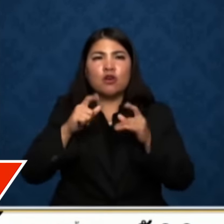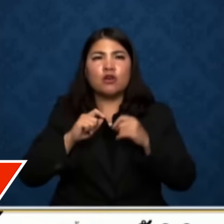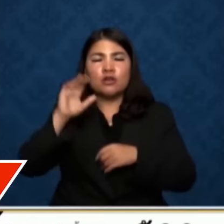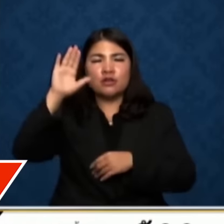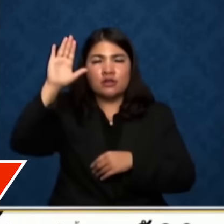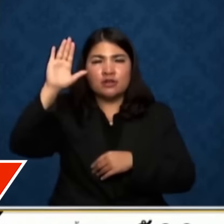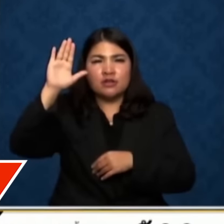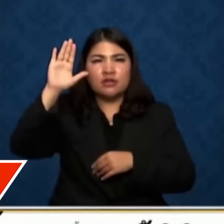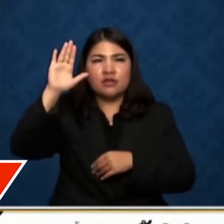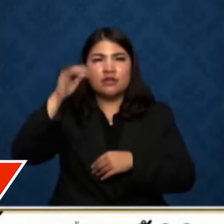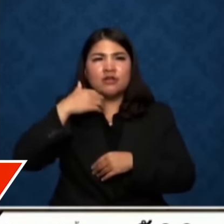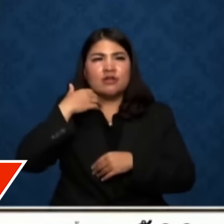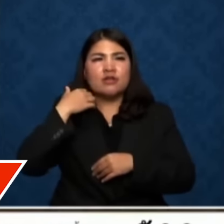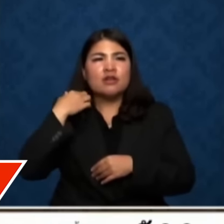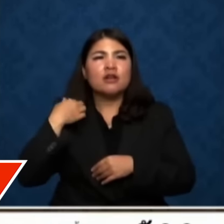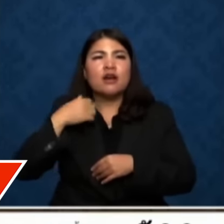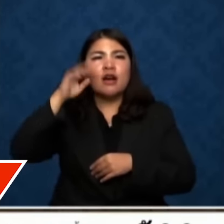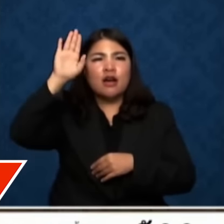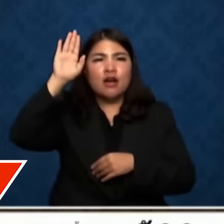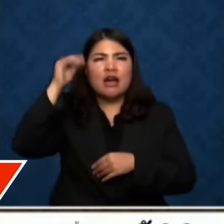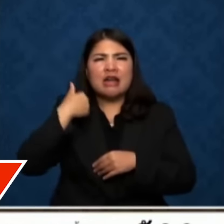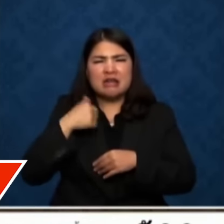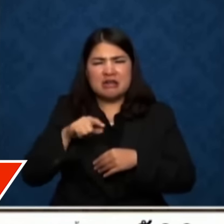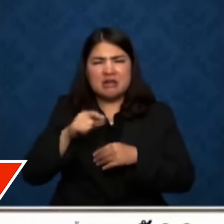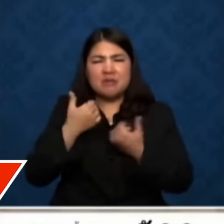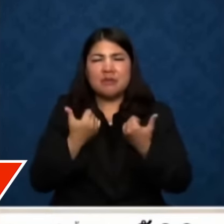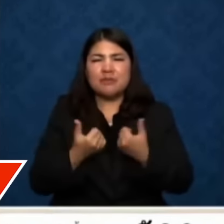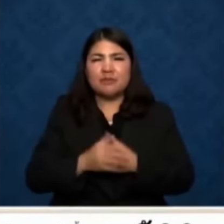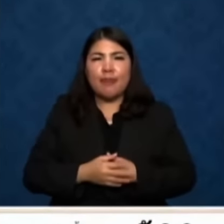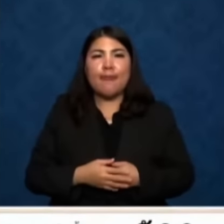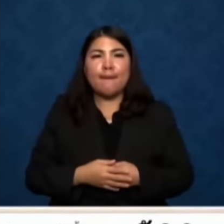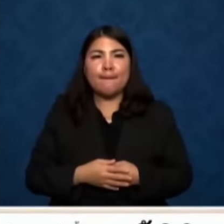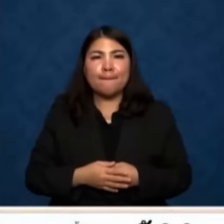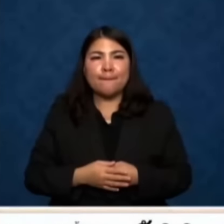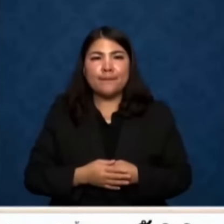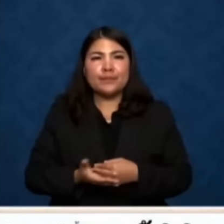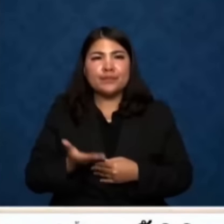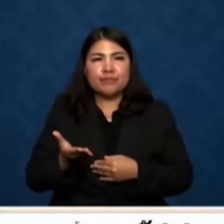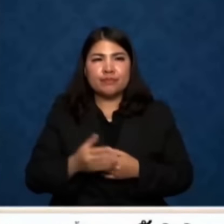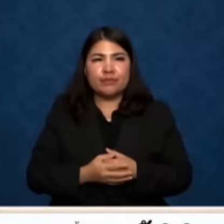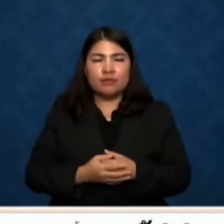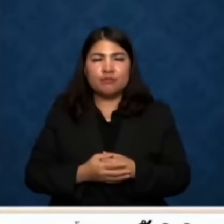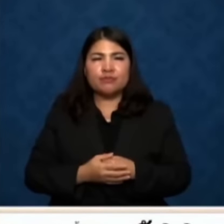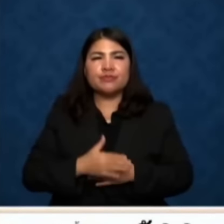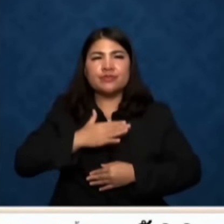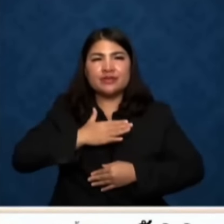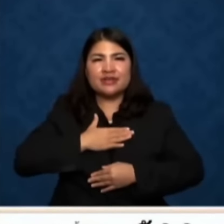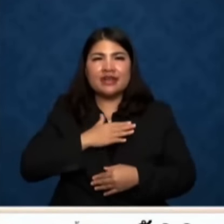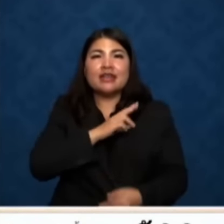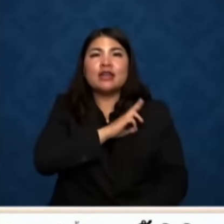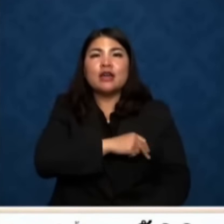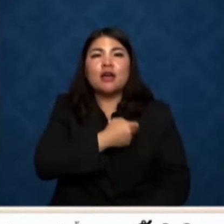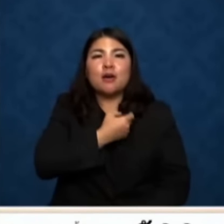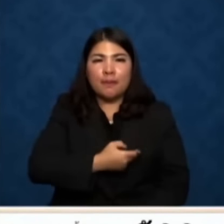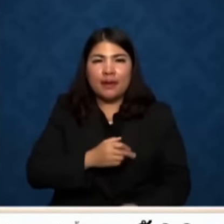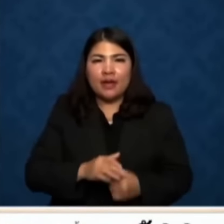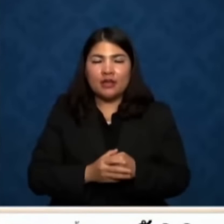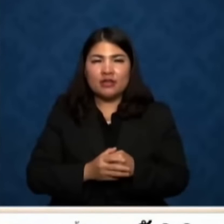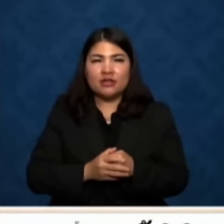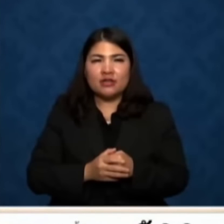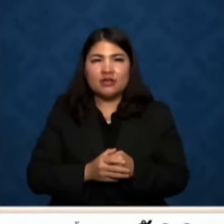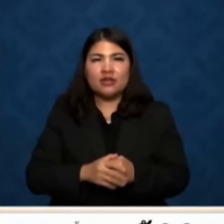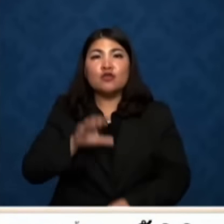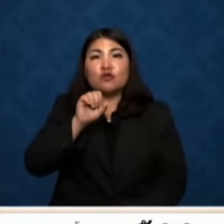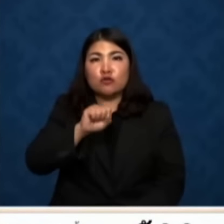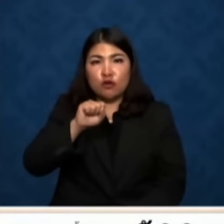ว่าไอ้โรคเนี้ยมันหน้าตาเป็นยังไงครับท่านประธานคร ับท่านประธานคะเชิญครับ ดิฉันทันตแพทย์หญิงศรียดาปาริมาพันธ์สมาชิกส